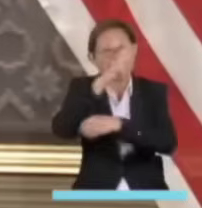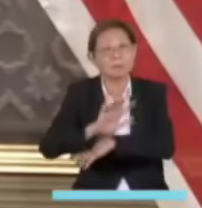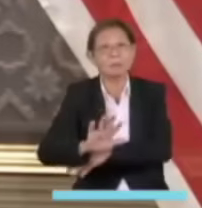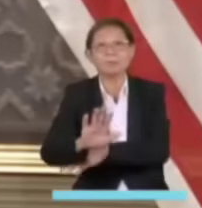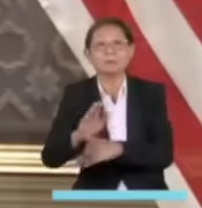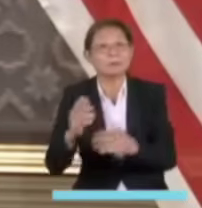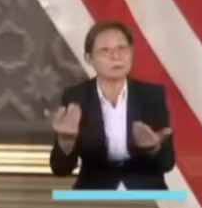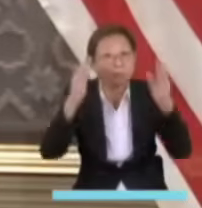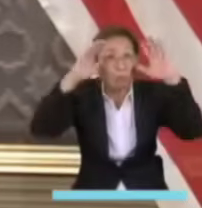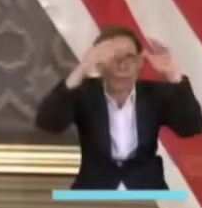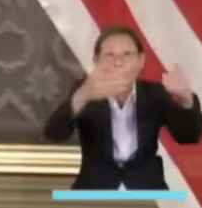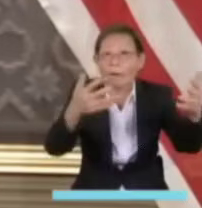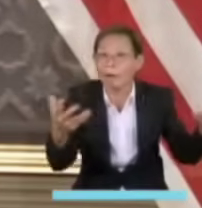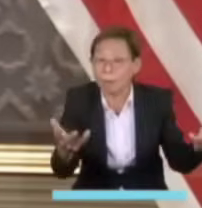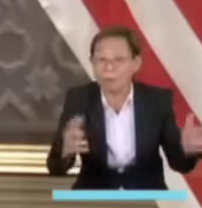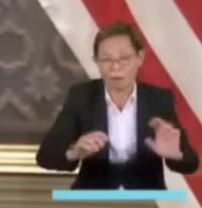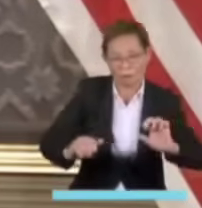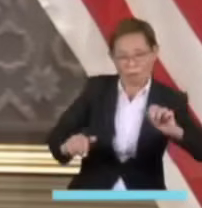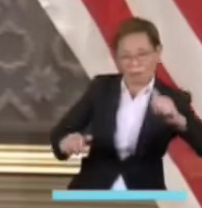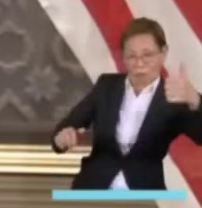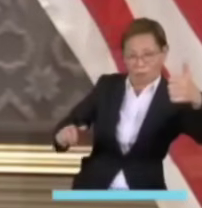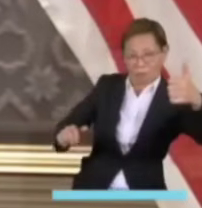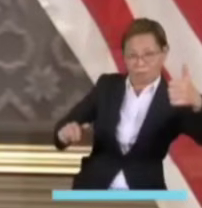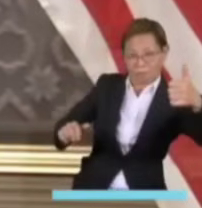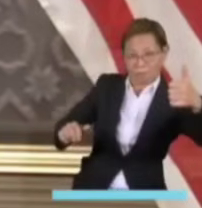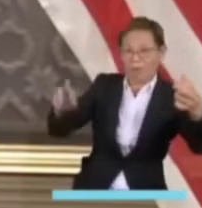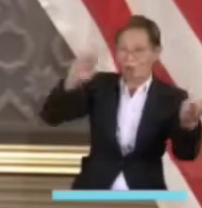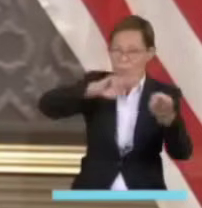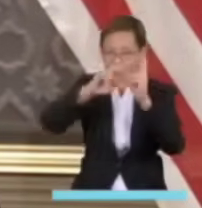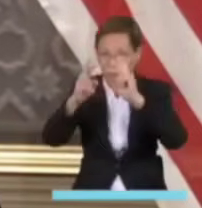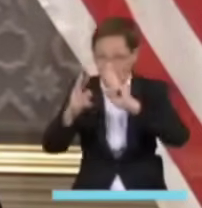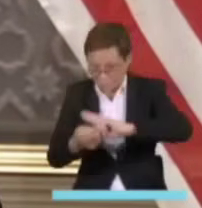ini? Saya katakan pertama, reformasi